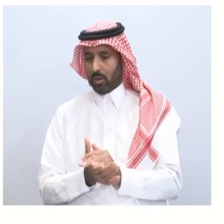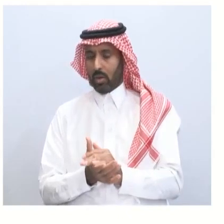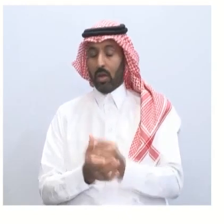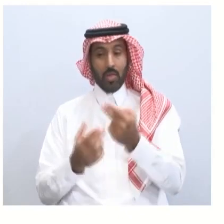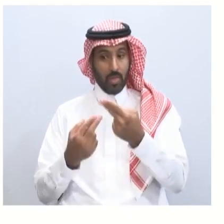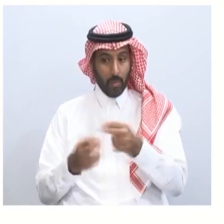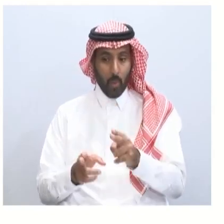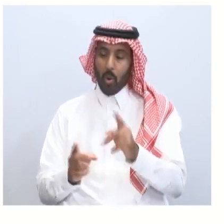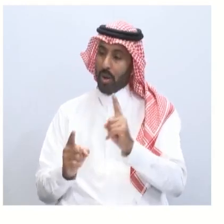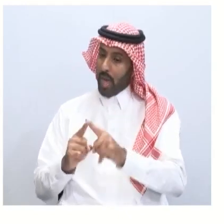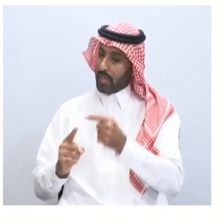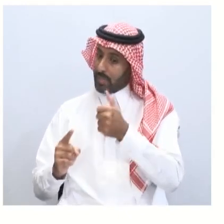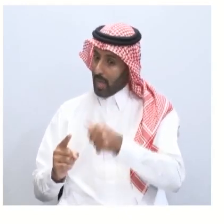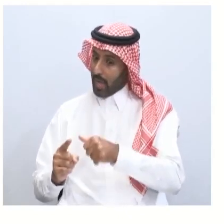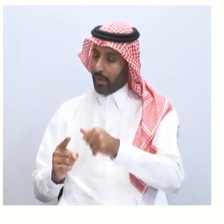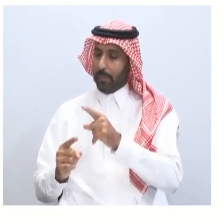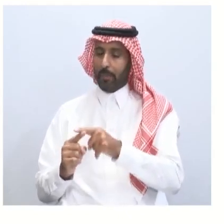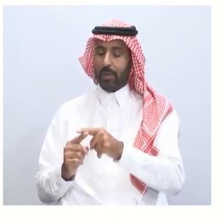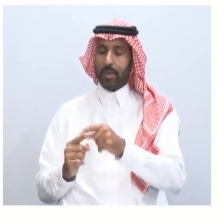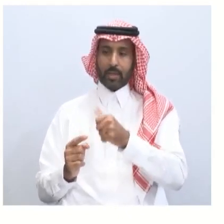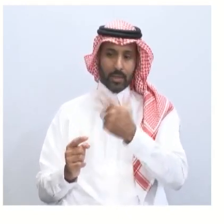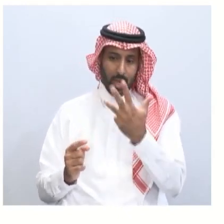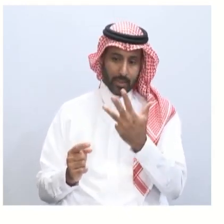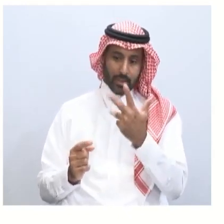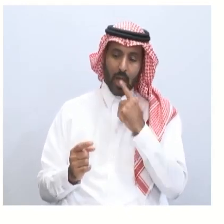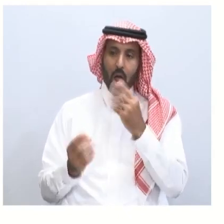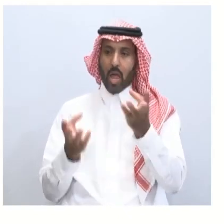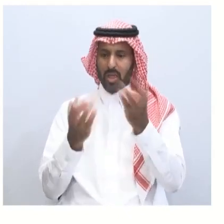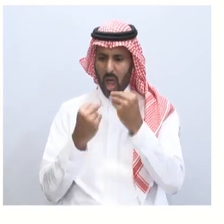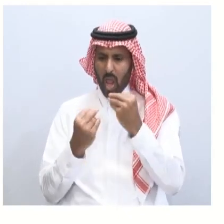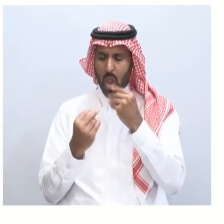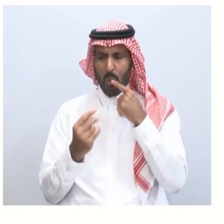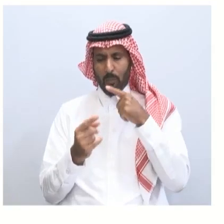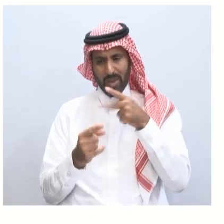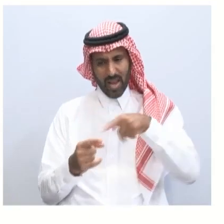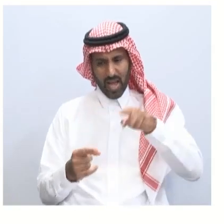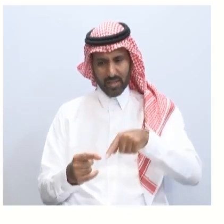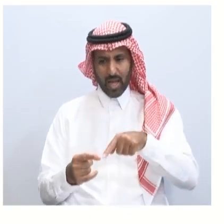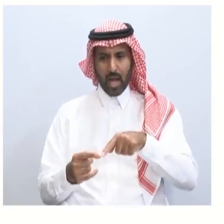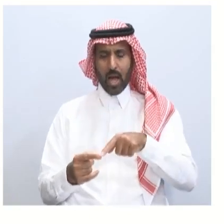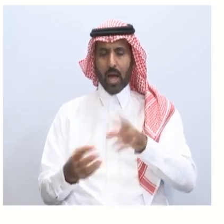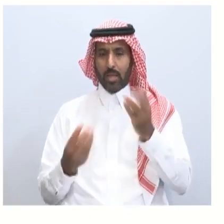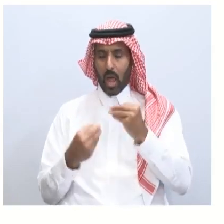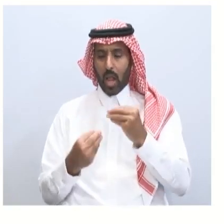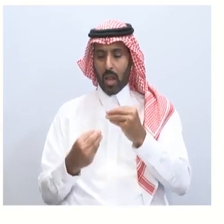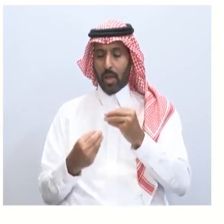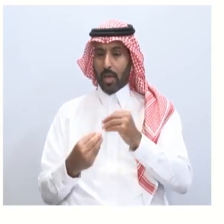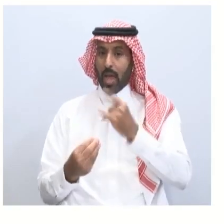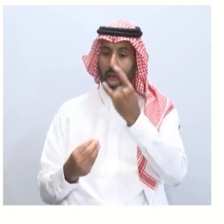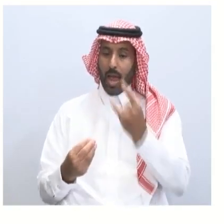قبول النقد البناء تاسعا التعلم من الاخطاء عاشرا